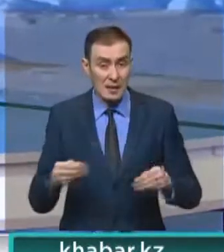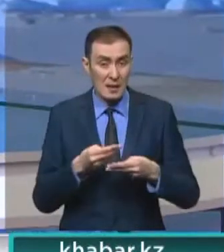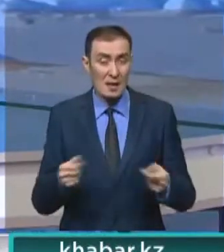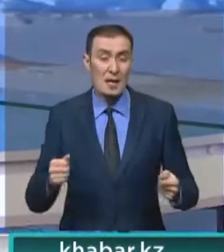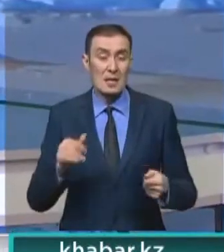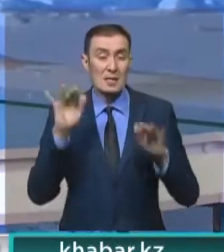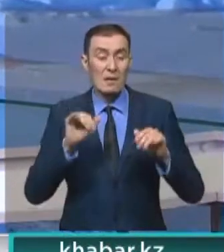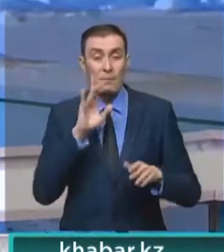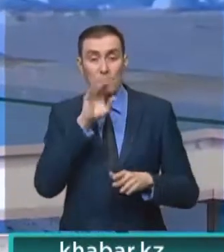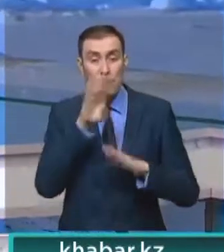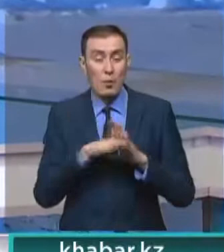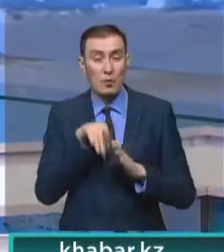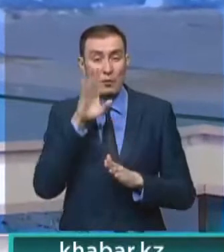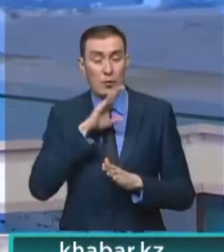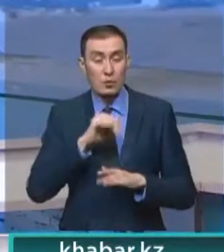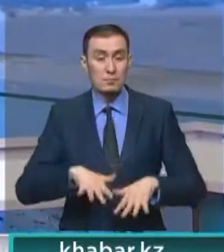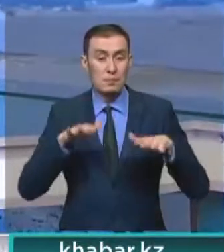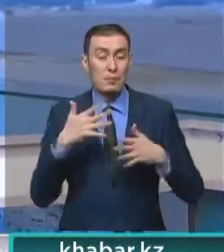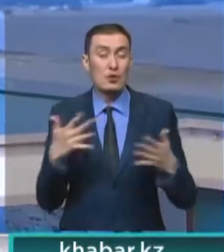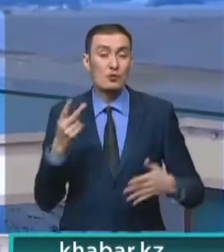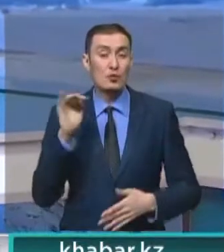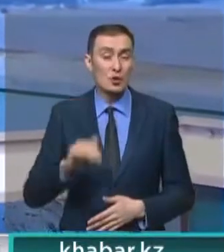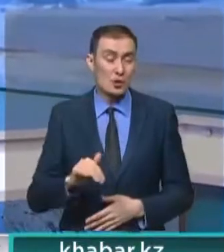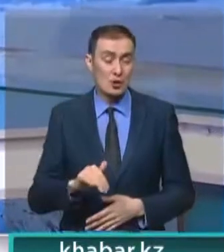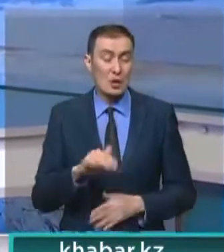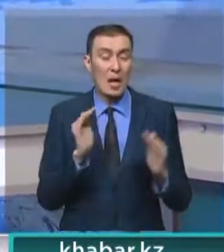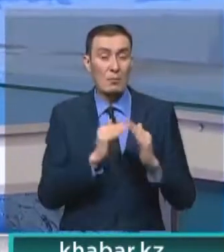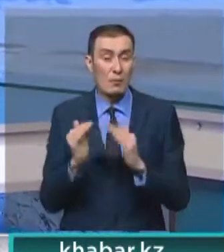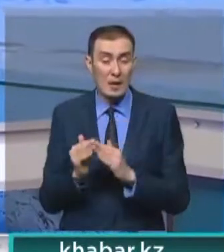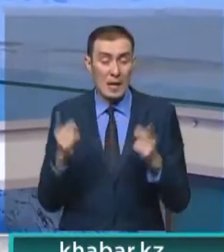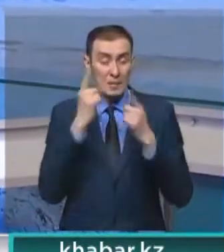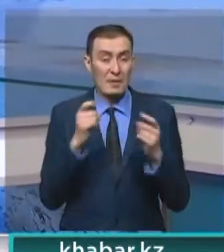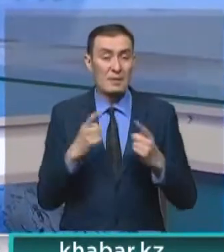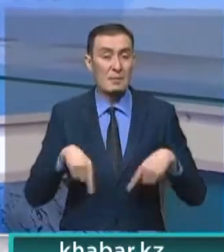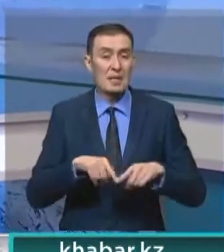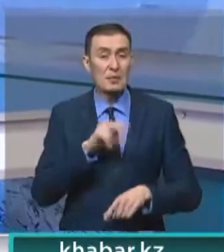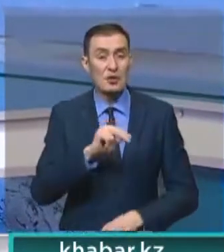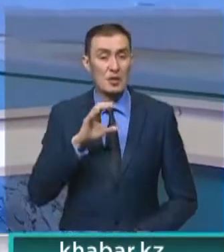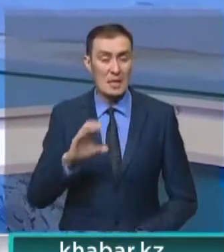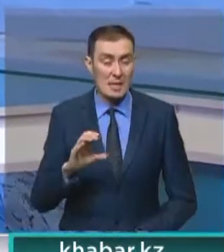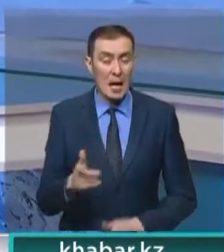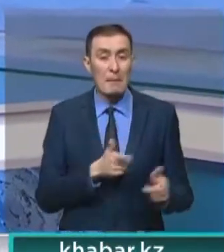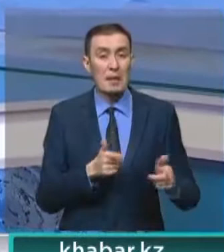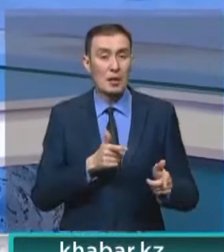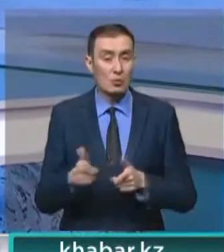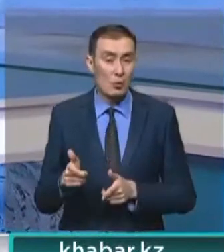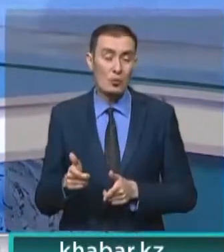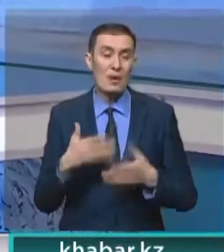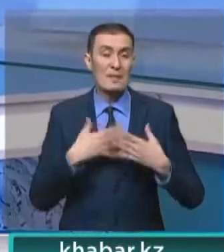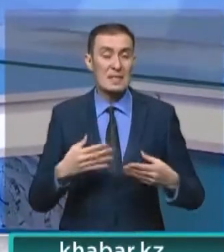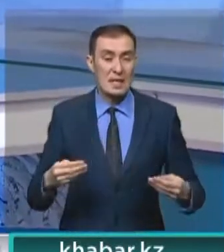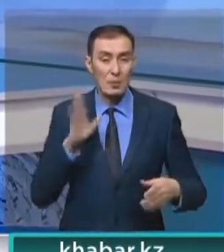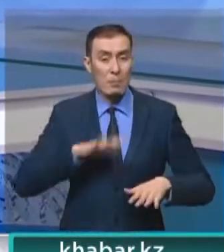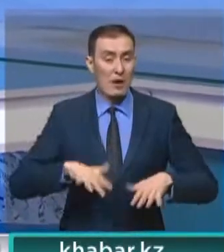могут оказаться чуть больше 2000 домов. Такие данные озвучили в региональном департаменте ПЧС. Подготовка к